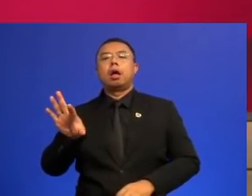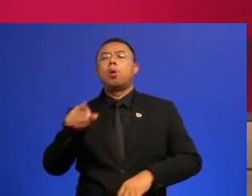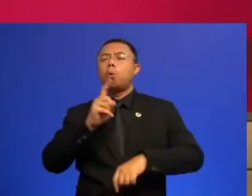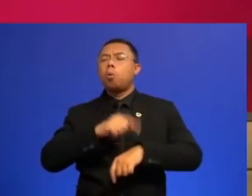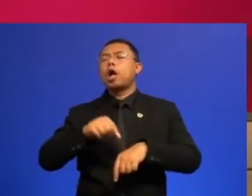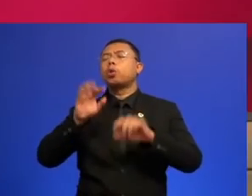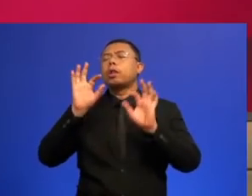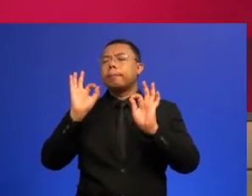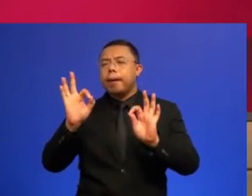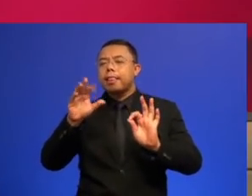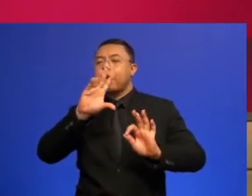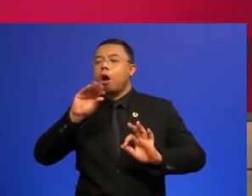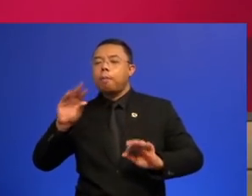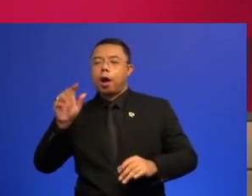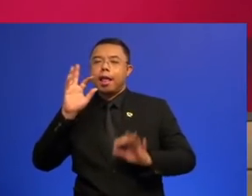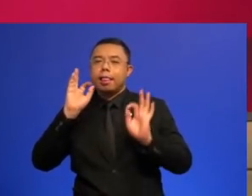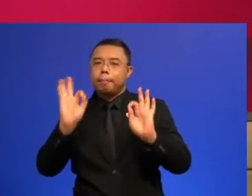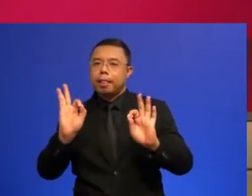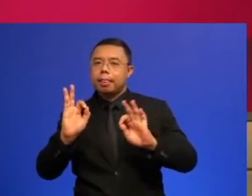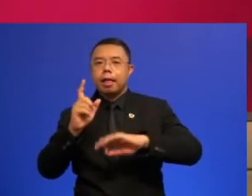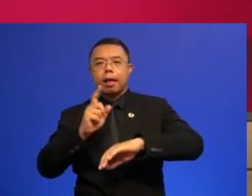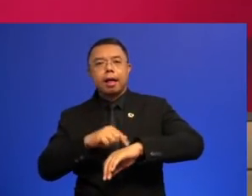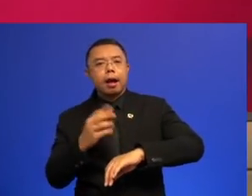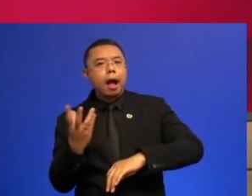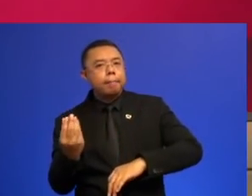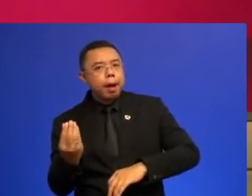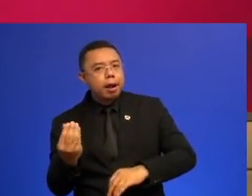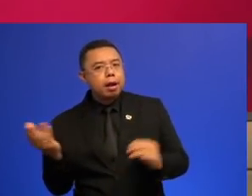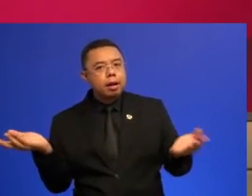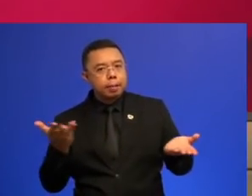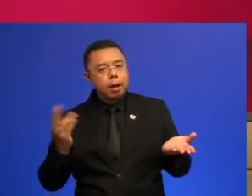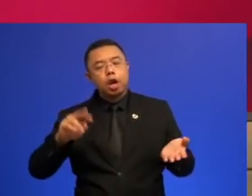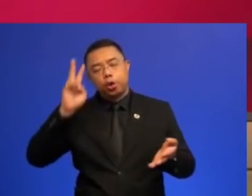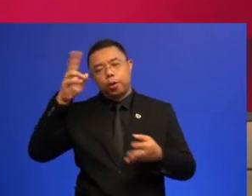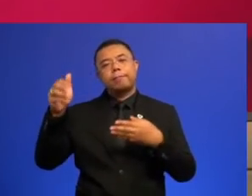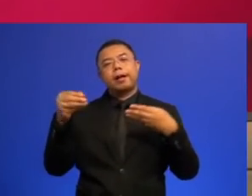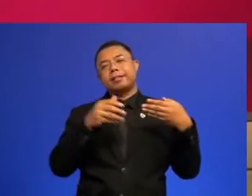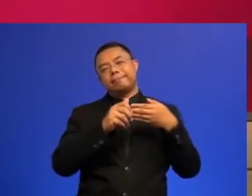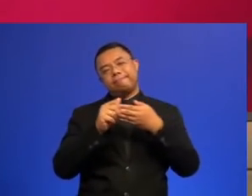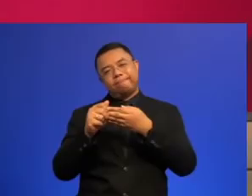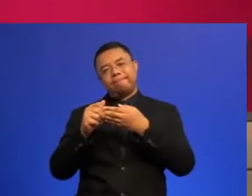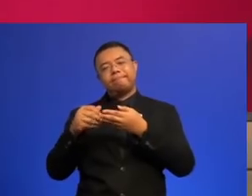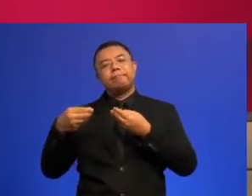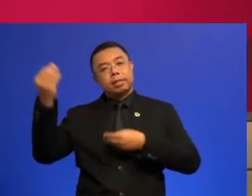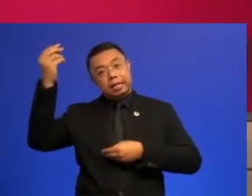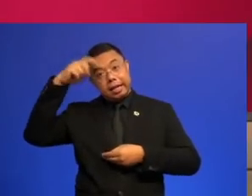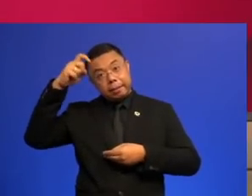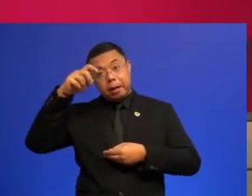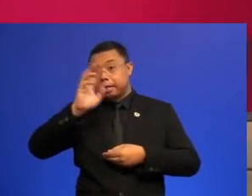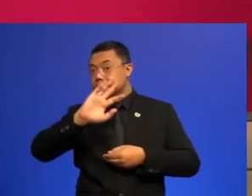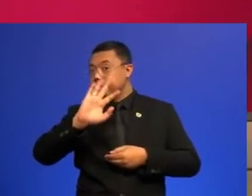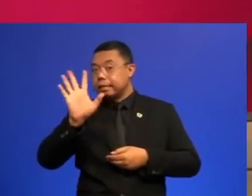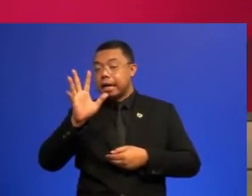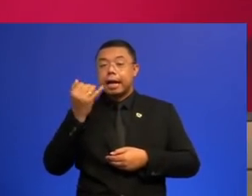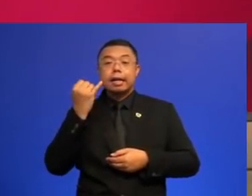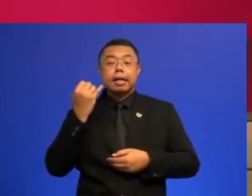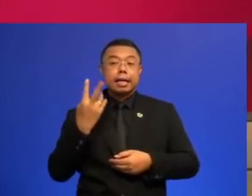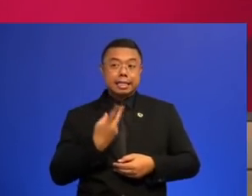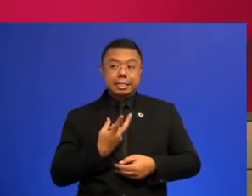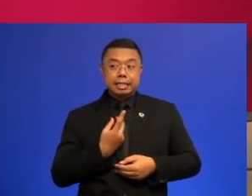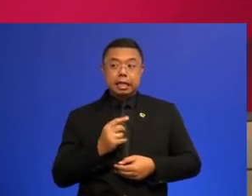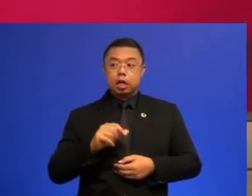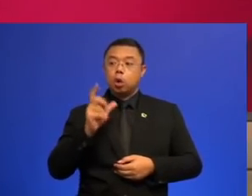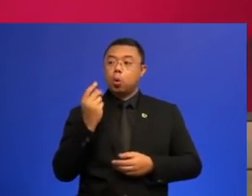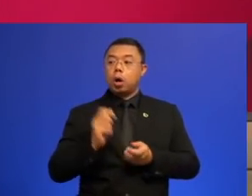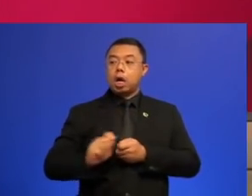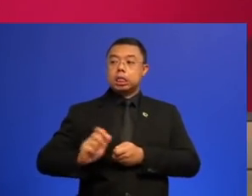tepat. Kapan, di mana, bagaimana Tuhan pasti beri hikmat. Dan jangan iri kalau uang suami